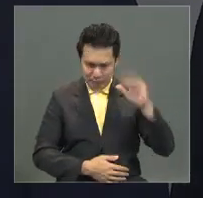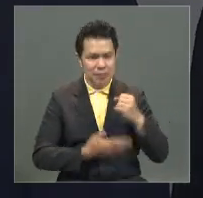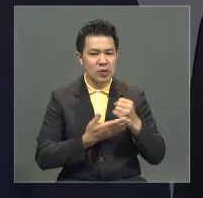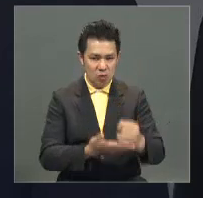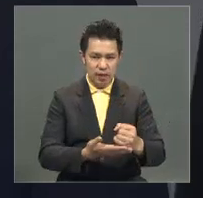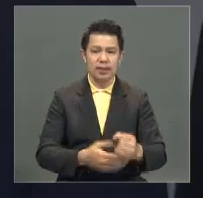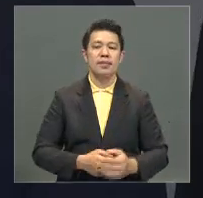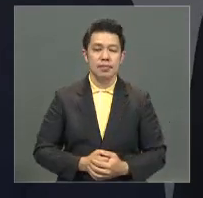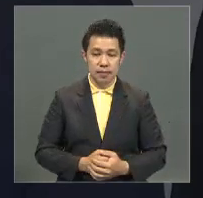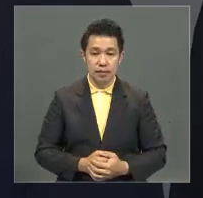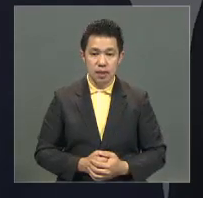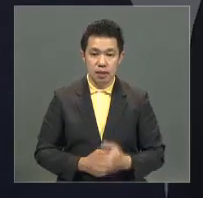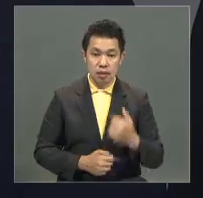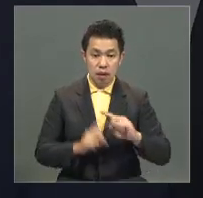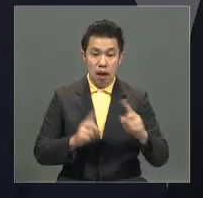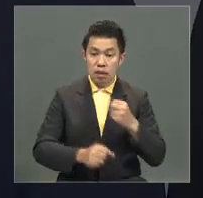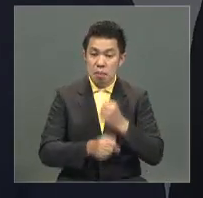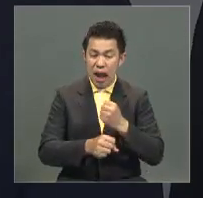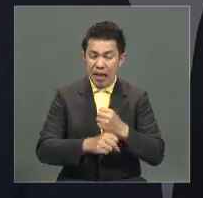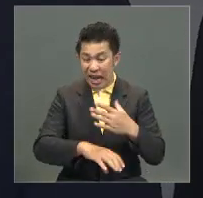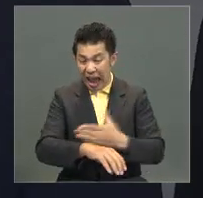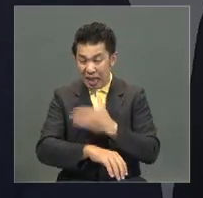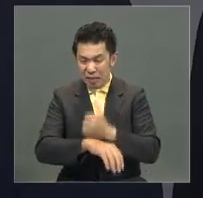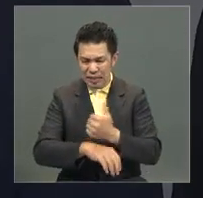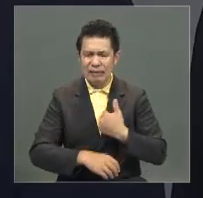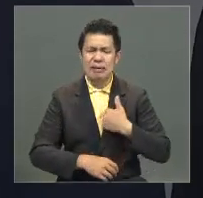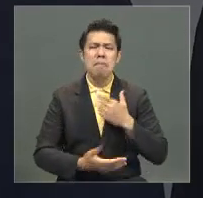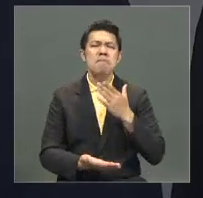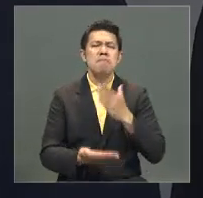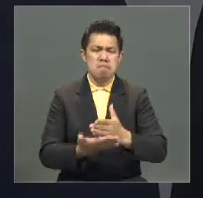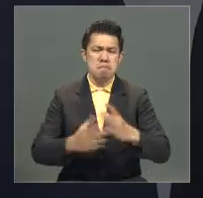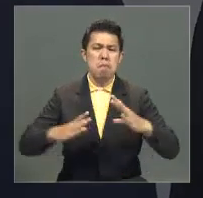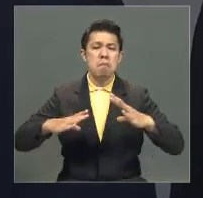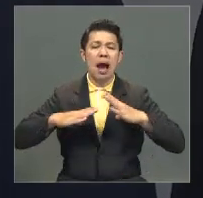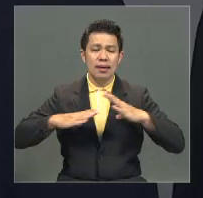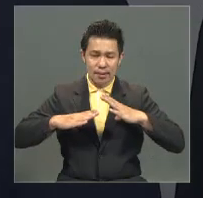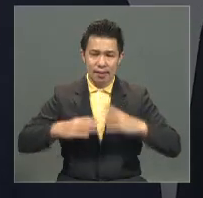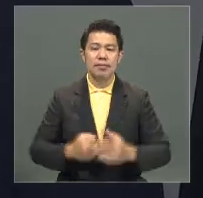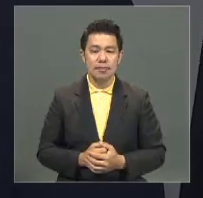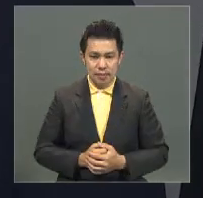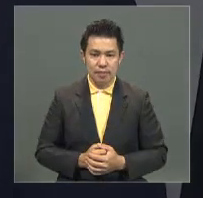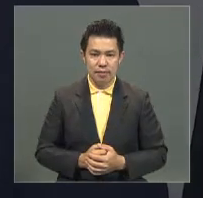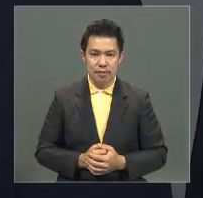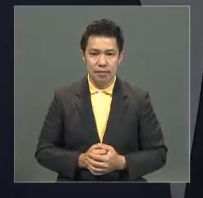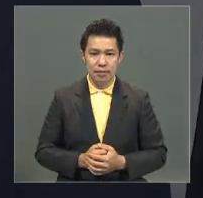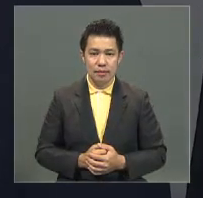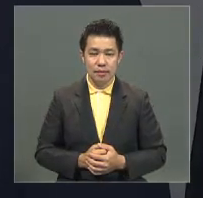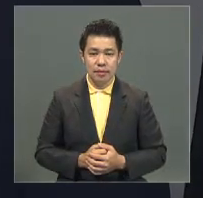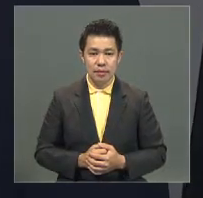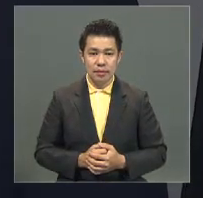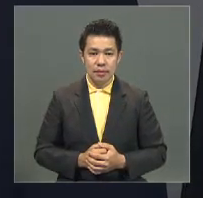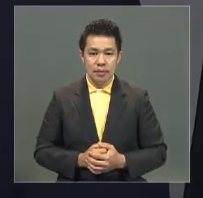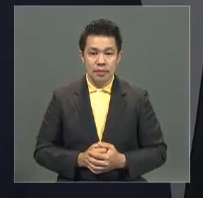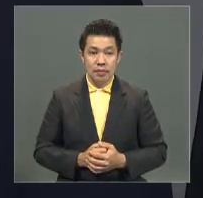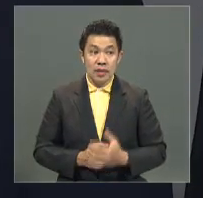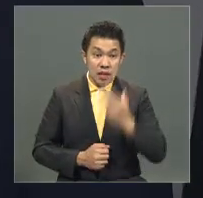ทำได้แต่ในบทบาทการเมืองเนี่ยเราขอพักบทบาทการเมืองในขณะนี้นะครับ